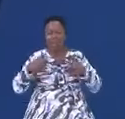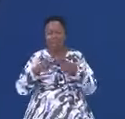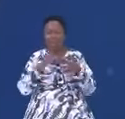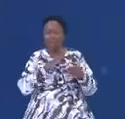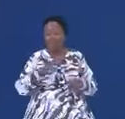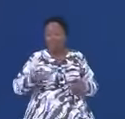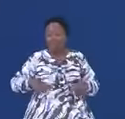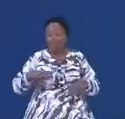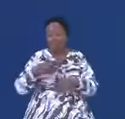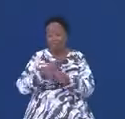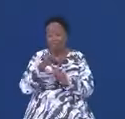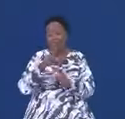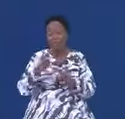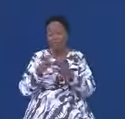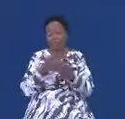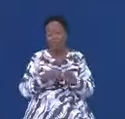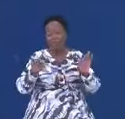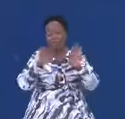royaume en ensemble